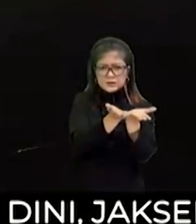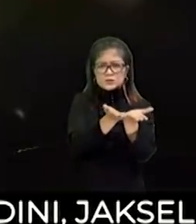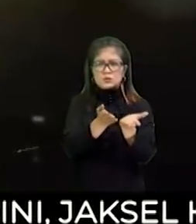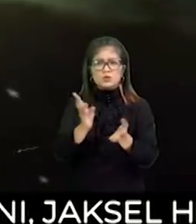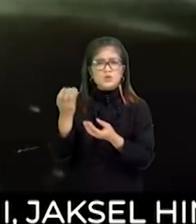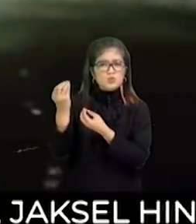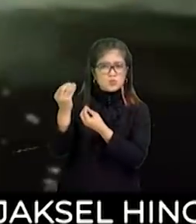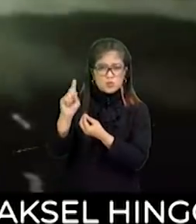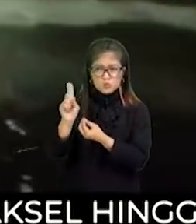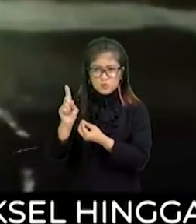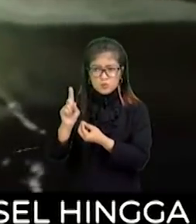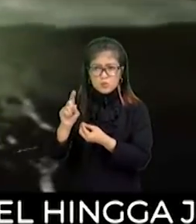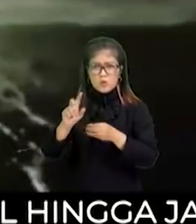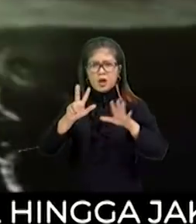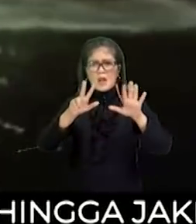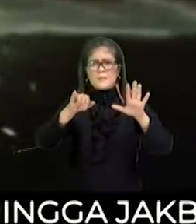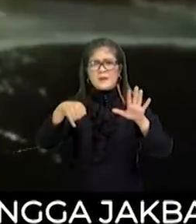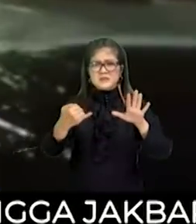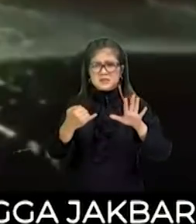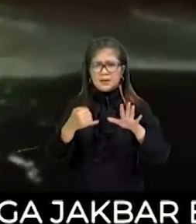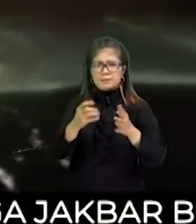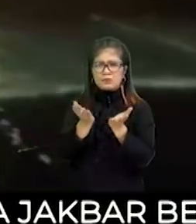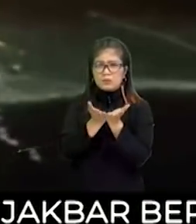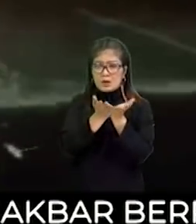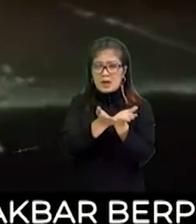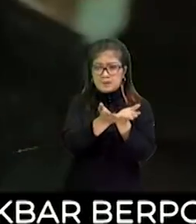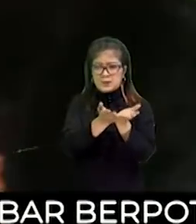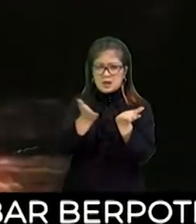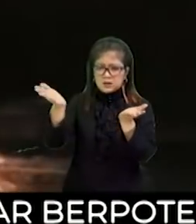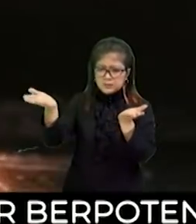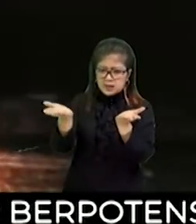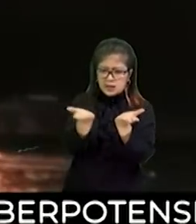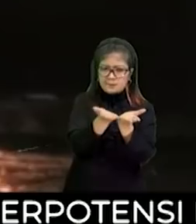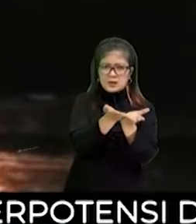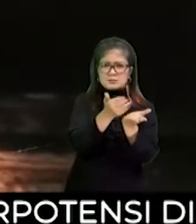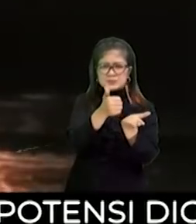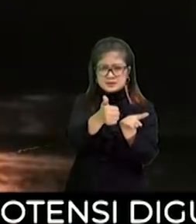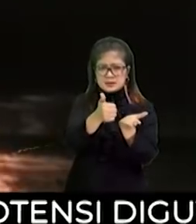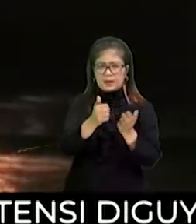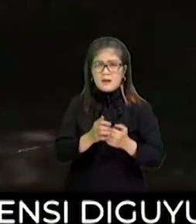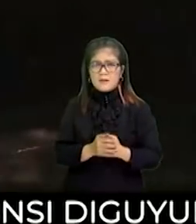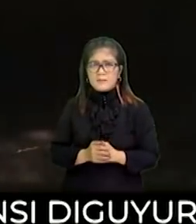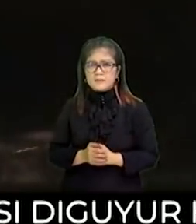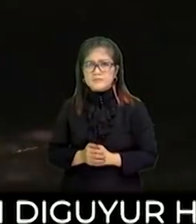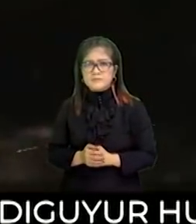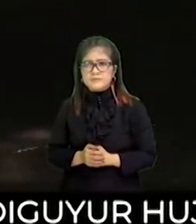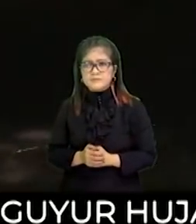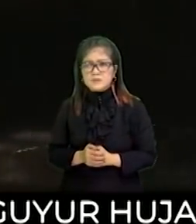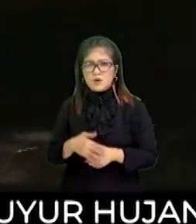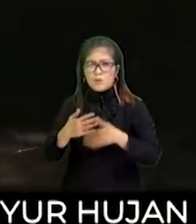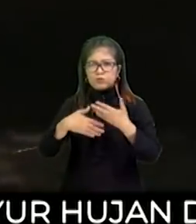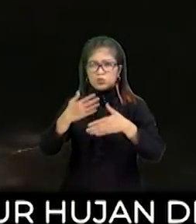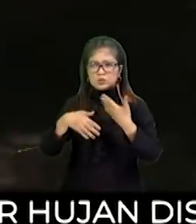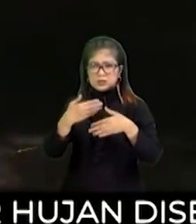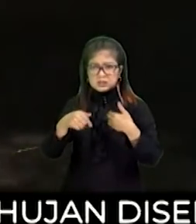Setelah menunggu 8 jam lamanya, kapal feri KMP Batu Mandi akhirnya bisa merapat. Hal ini membuat proses bongkar muat di